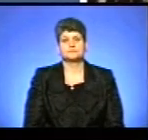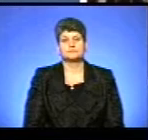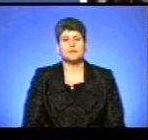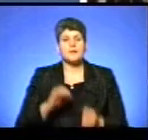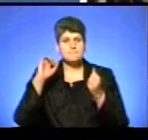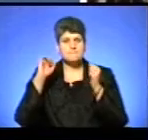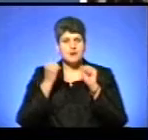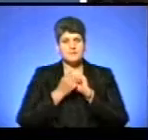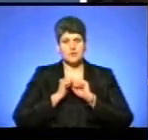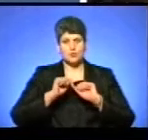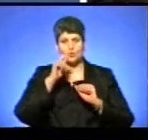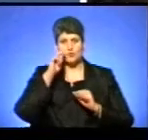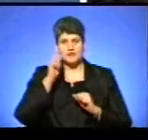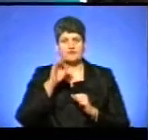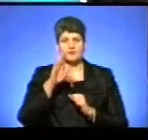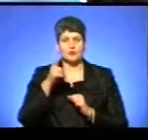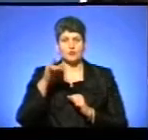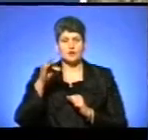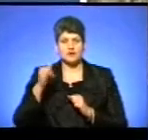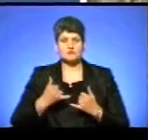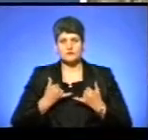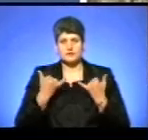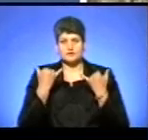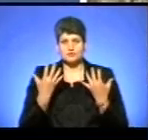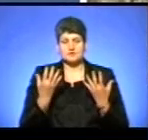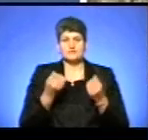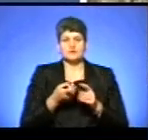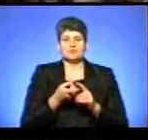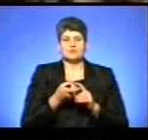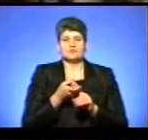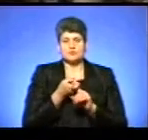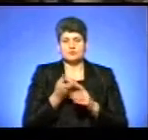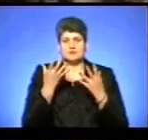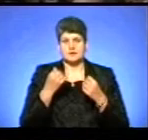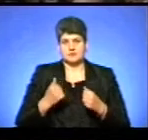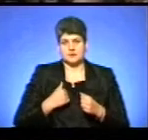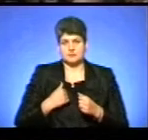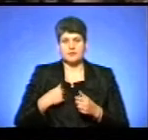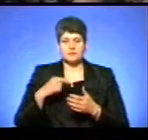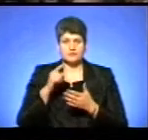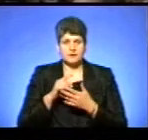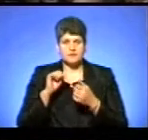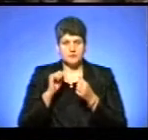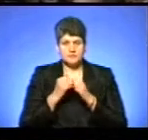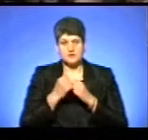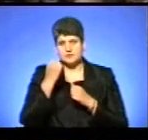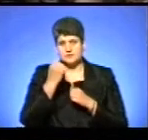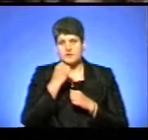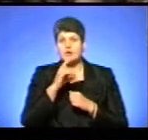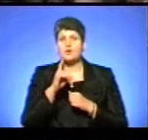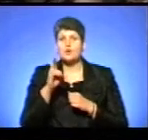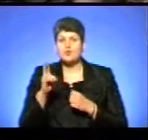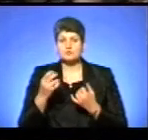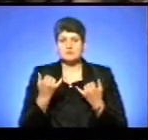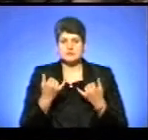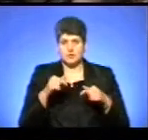Пам'ять героя України Віктора Гурняка вшанували сьогодні з нагоди Дня Збройних Сил України. І ми маємо пам'ятати, завдяки кому ми